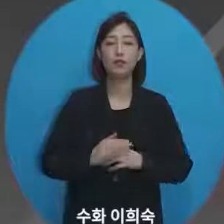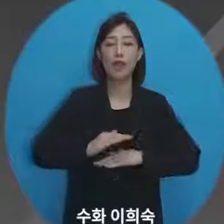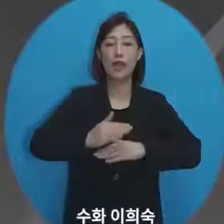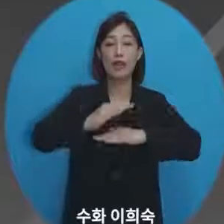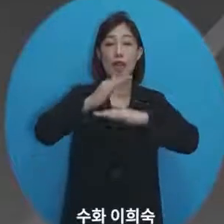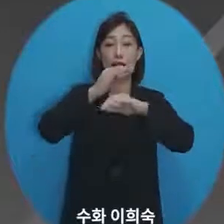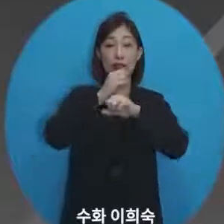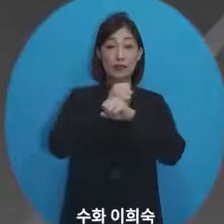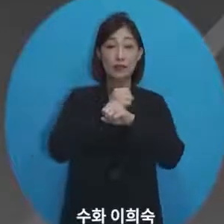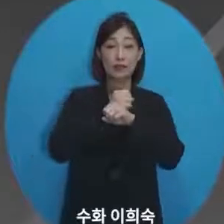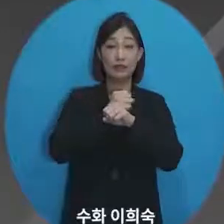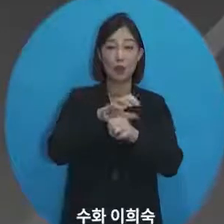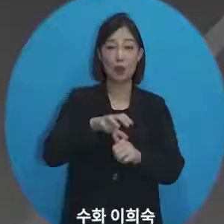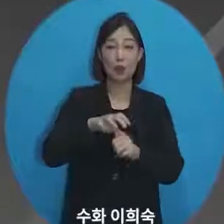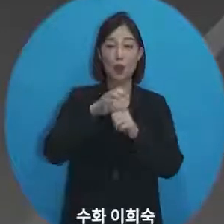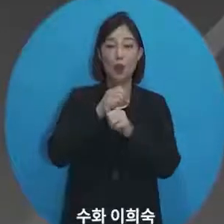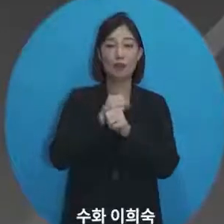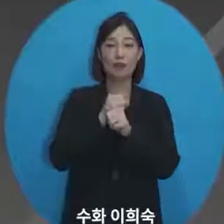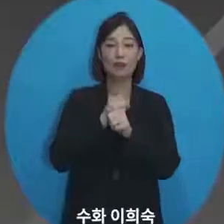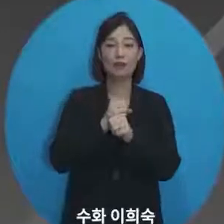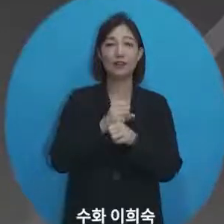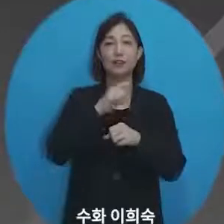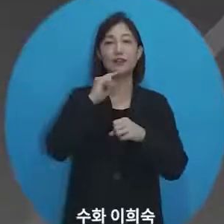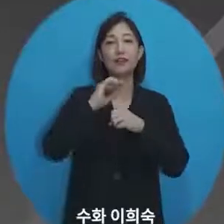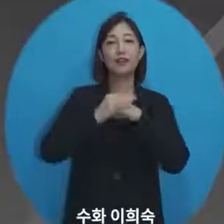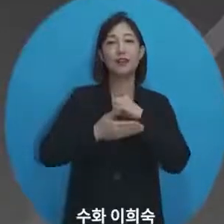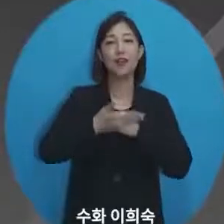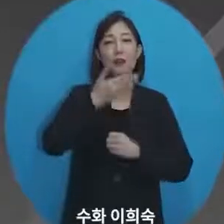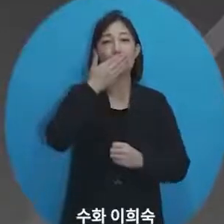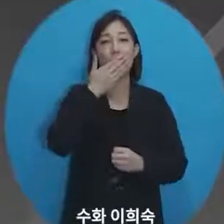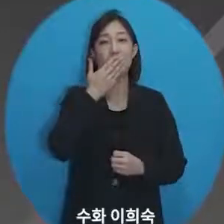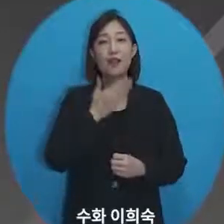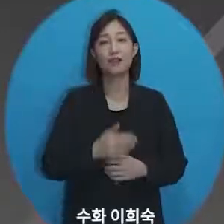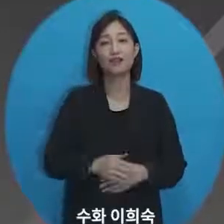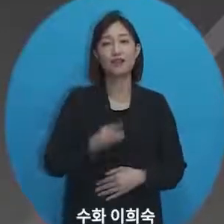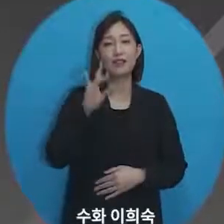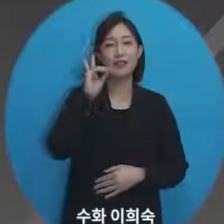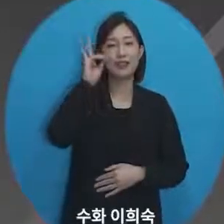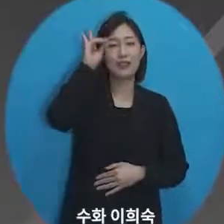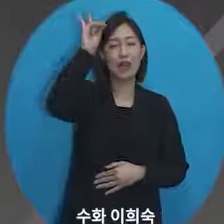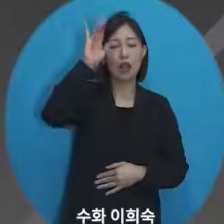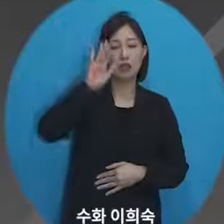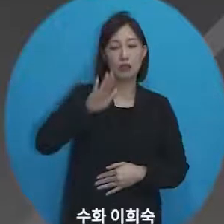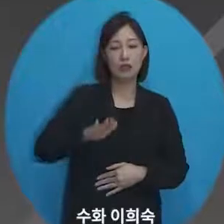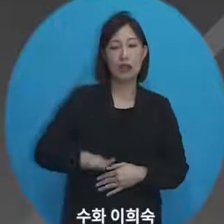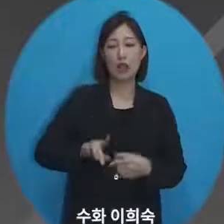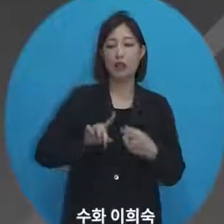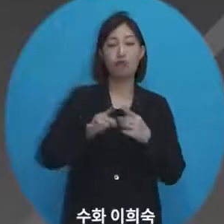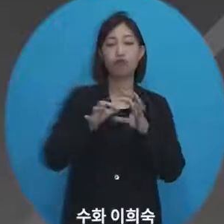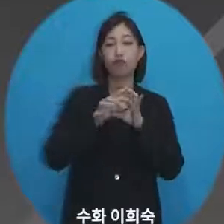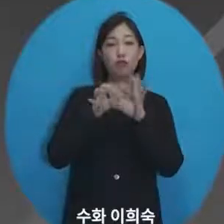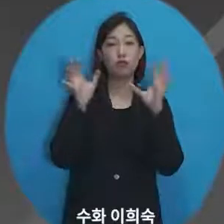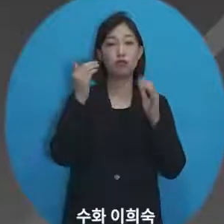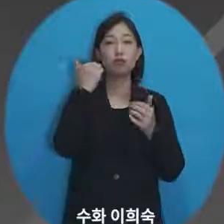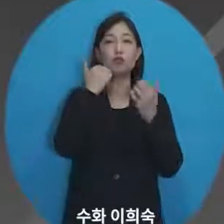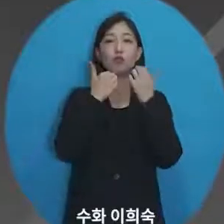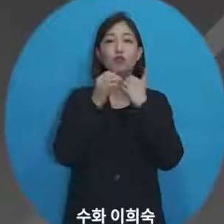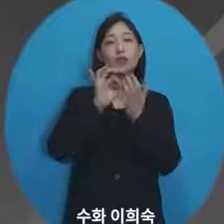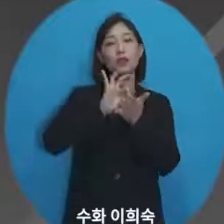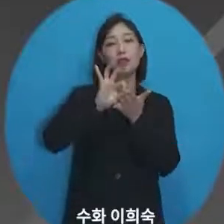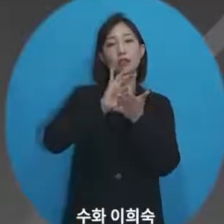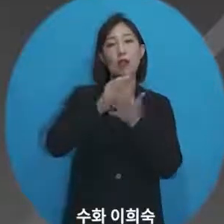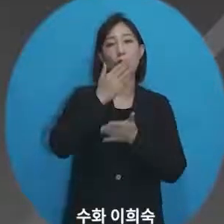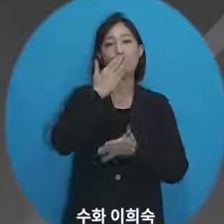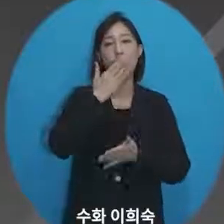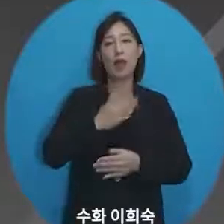수 있는 상황이 됩니다. 그래서 배리어를, 그러니까 신장의 차이라고 하는 배리어를 극복할 수 있게 되겠고요.